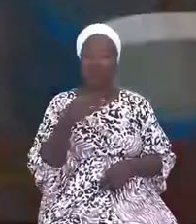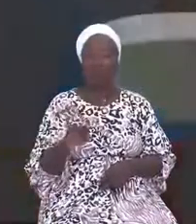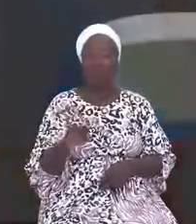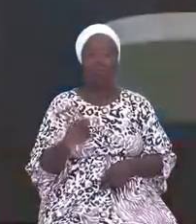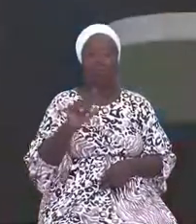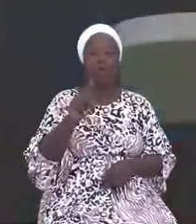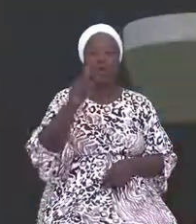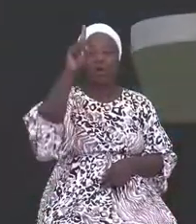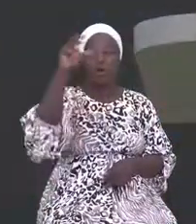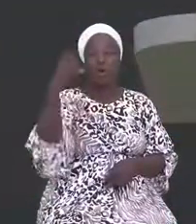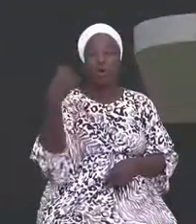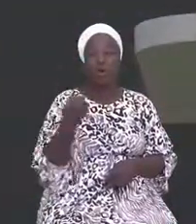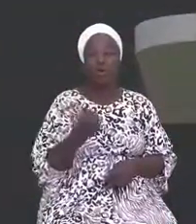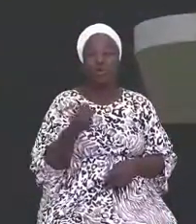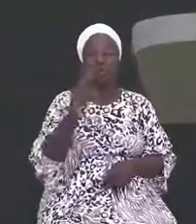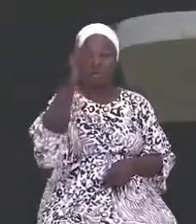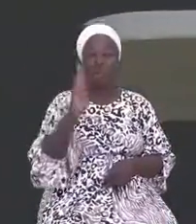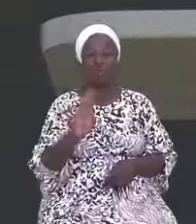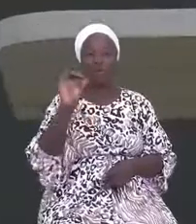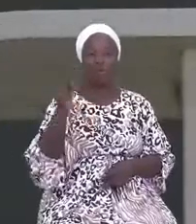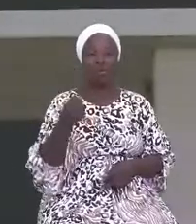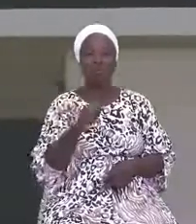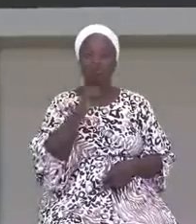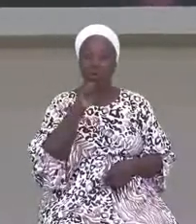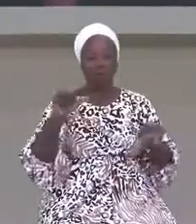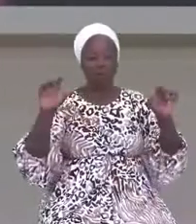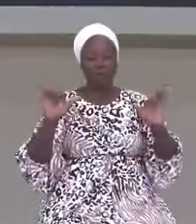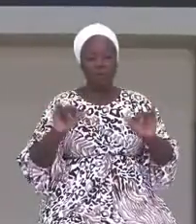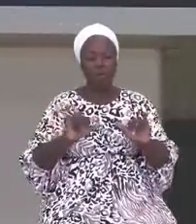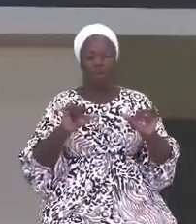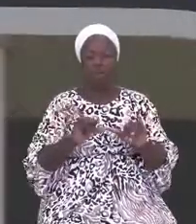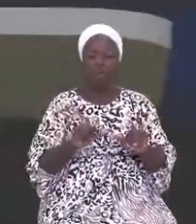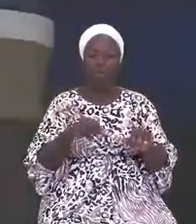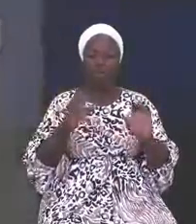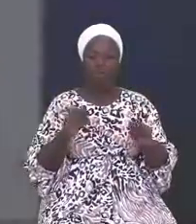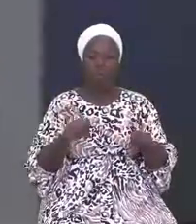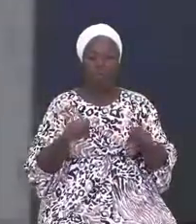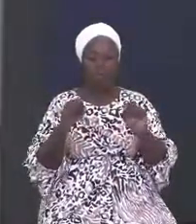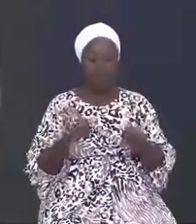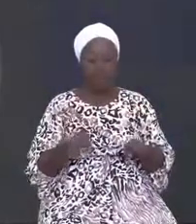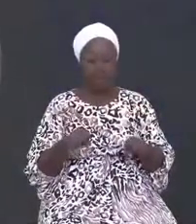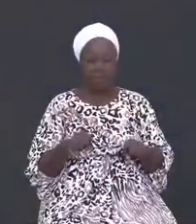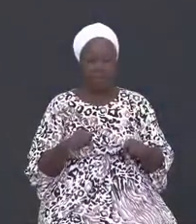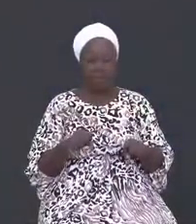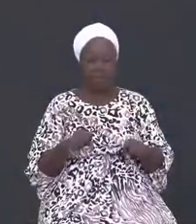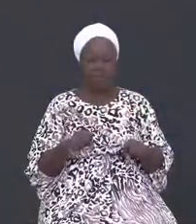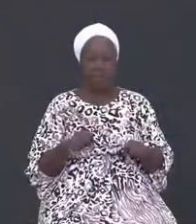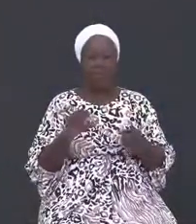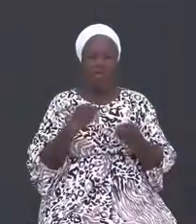des possibilités incommensurables de Dieu Jérémy au chapitre 32